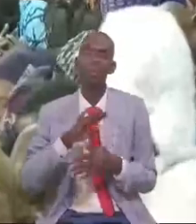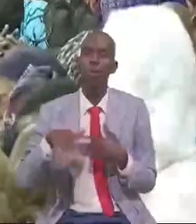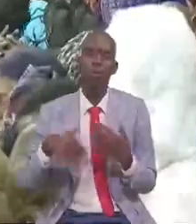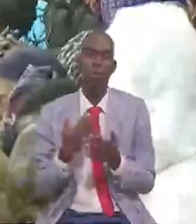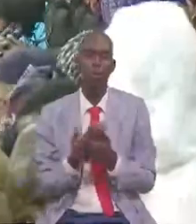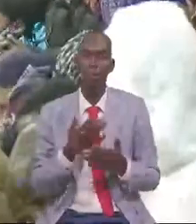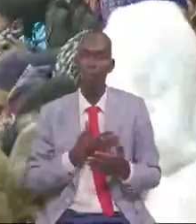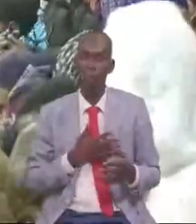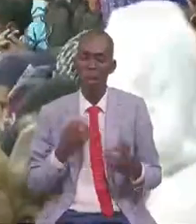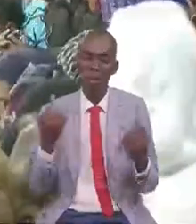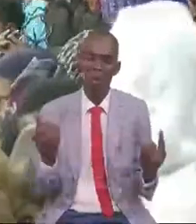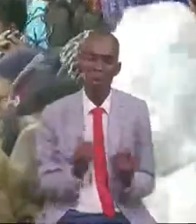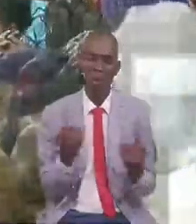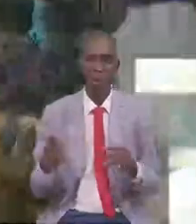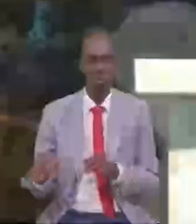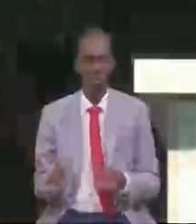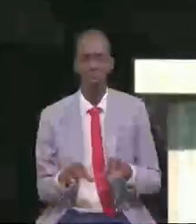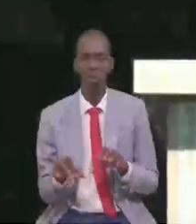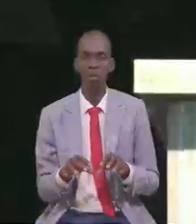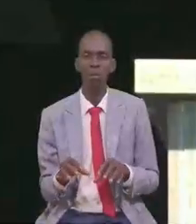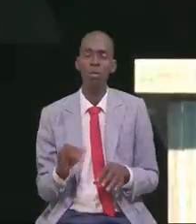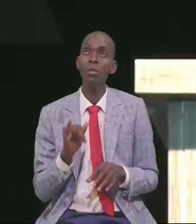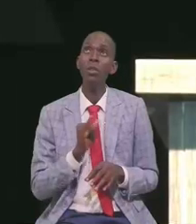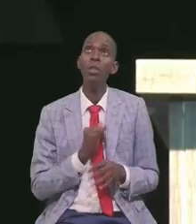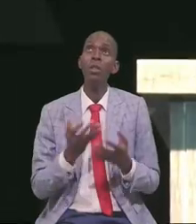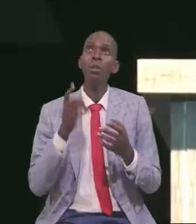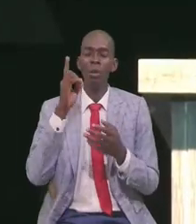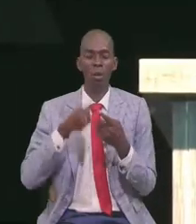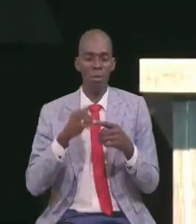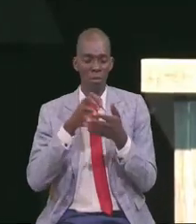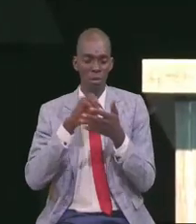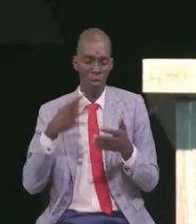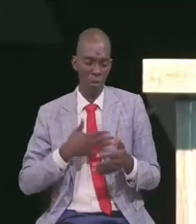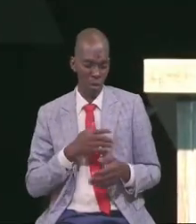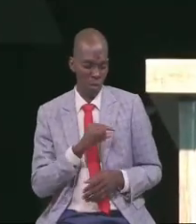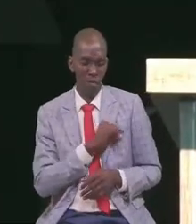Je veux que tu ôtes ma culpabilité et ma condamnation.